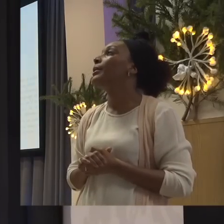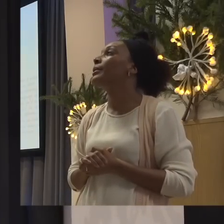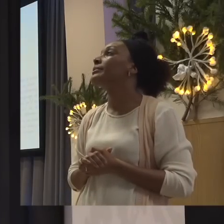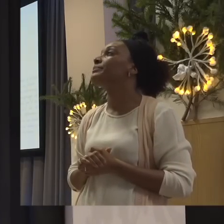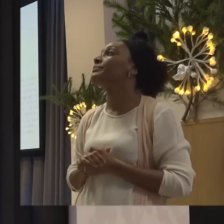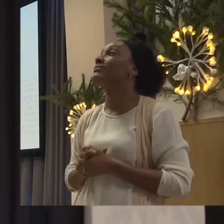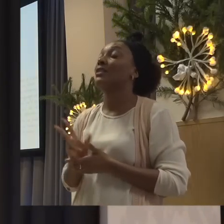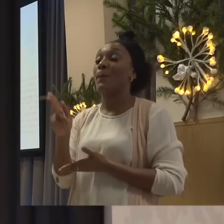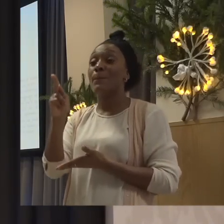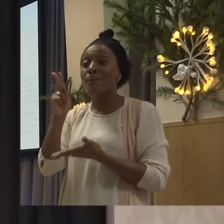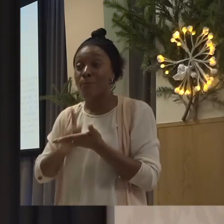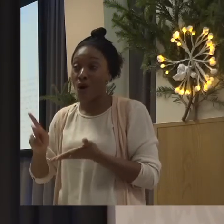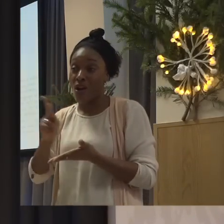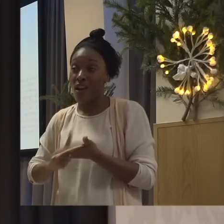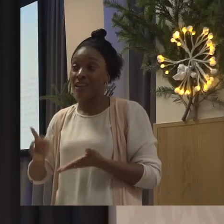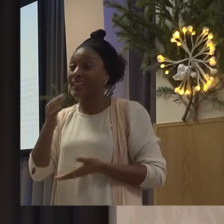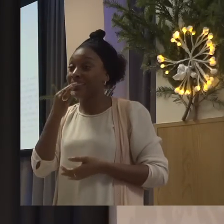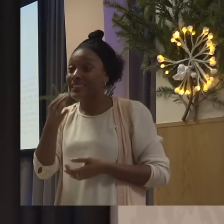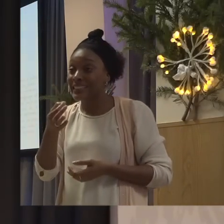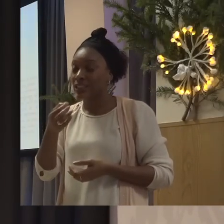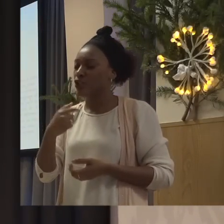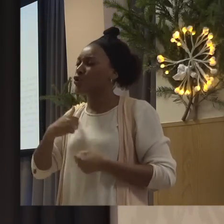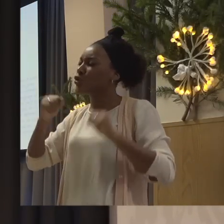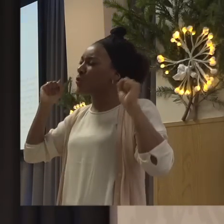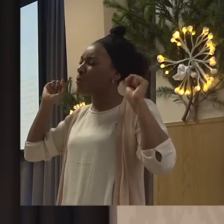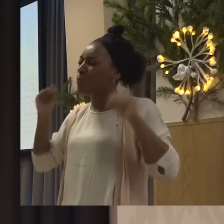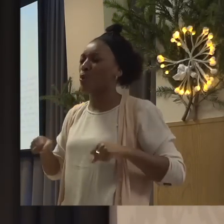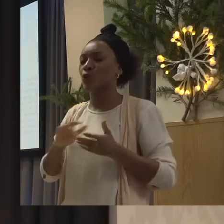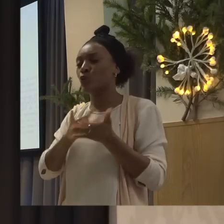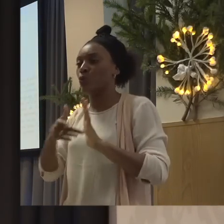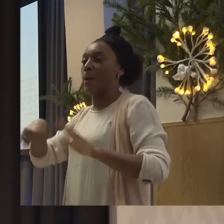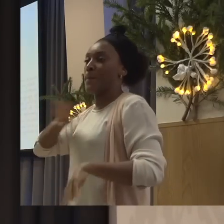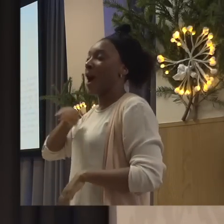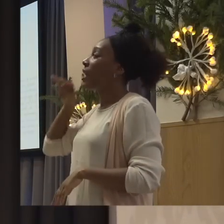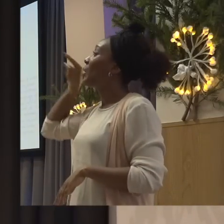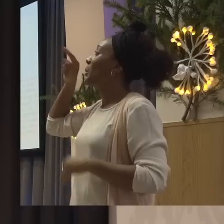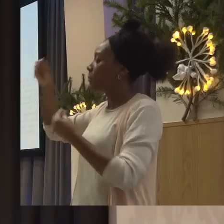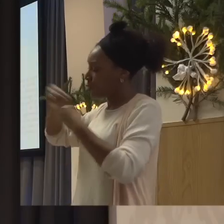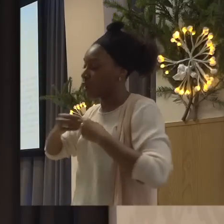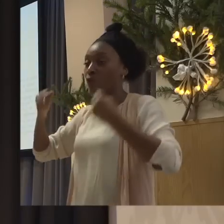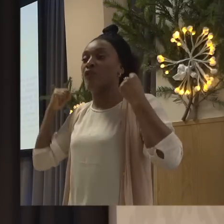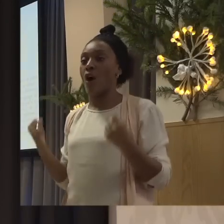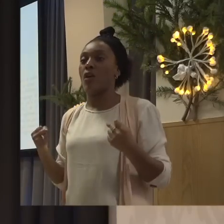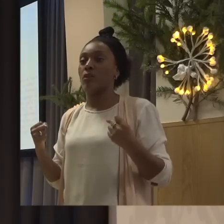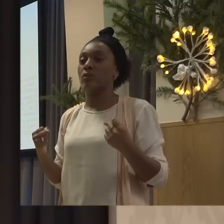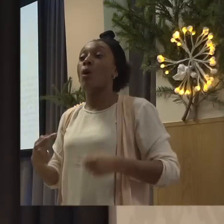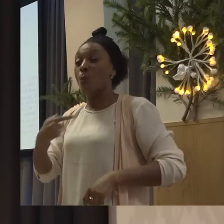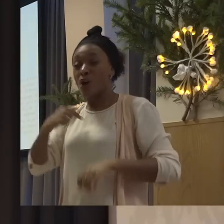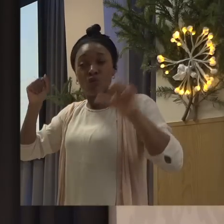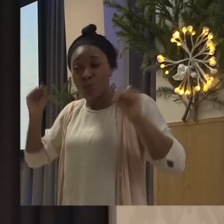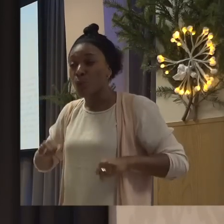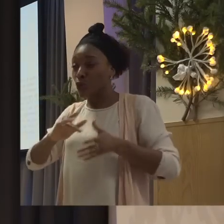L'apôtre Paul disait, je puis tout par celui qui me fortifie. Je puis tout par celui qui me fortifie.